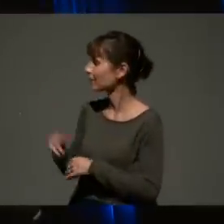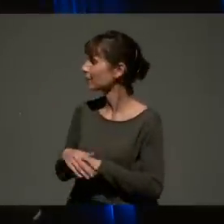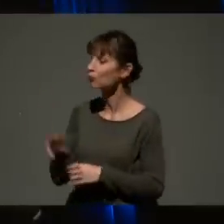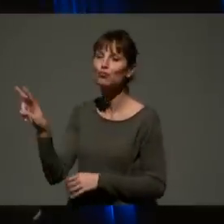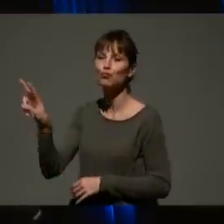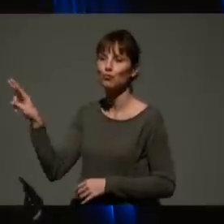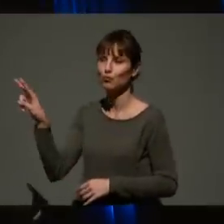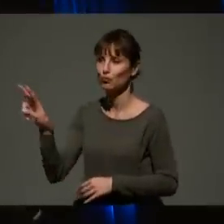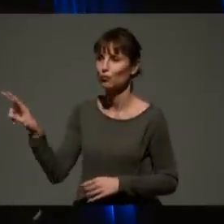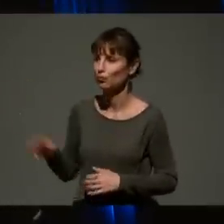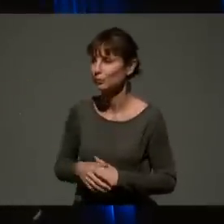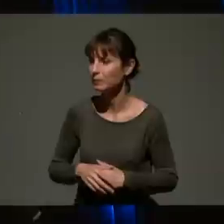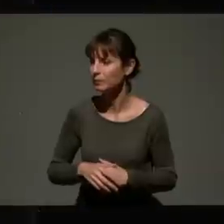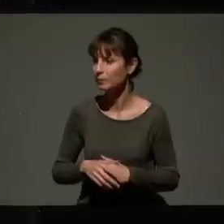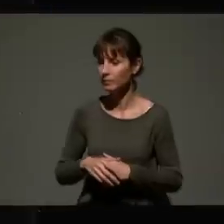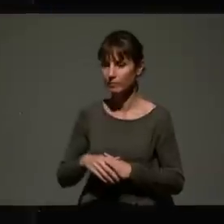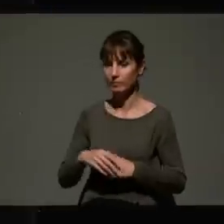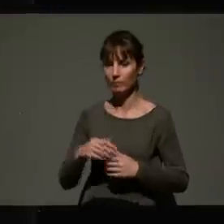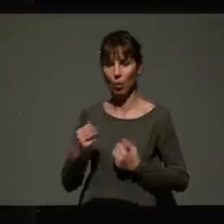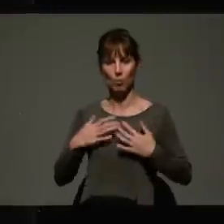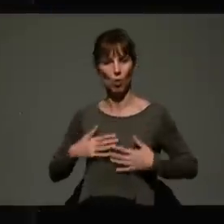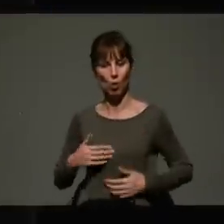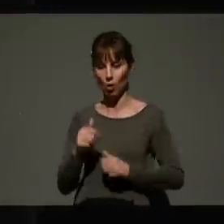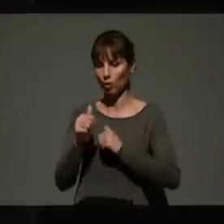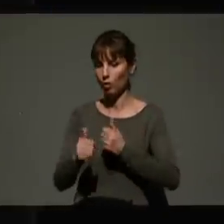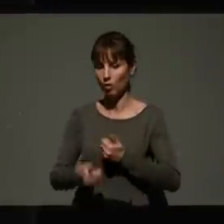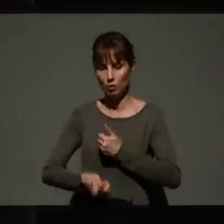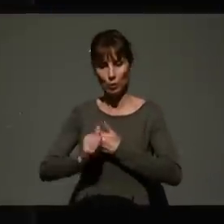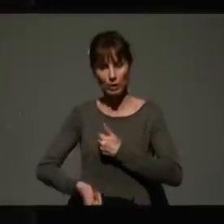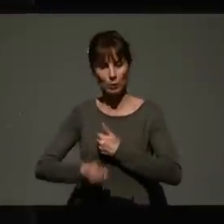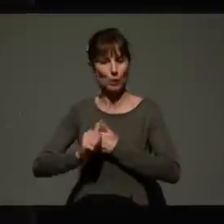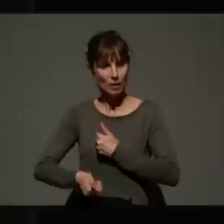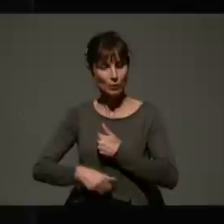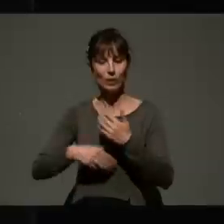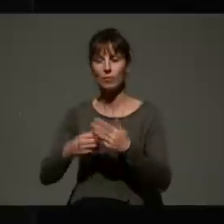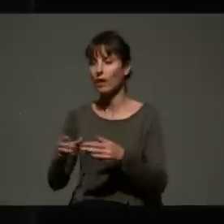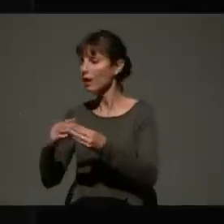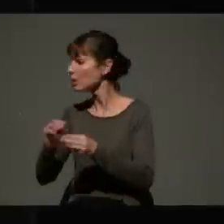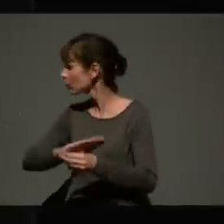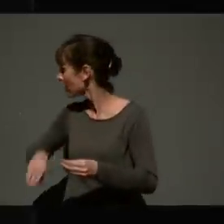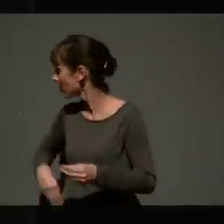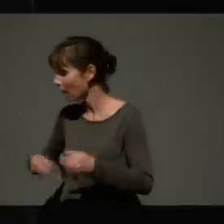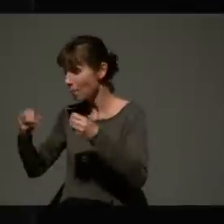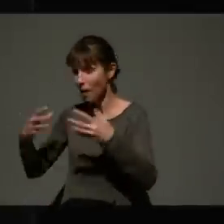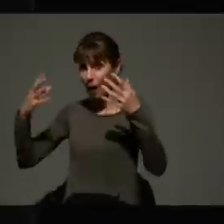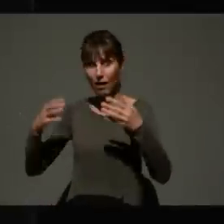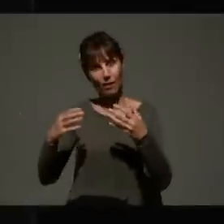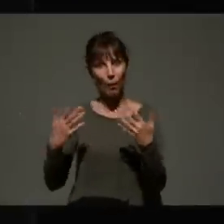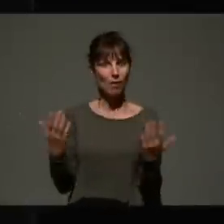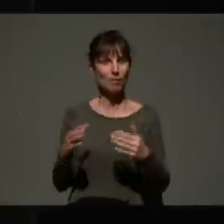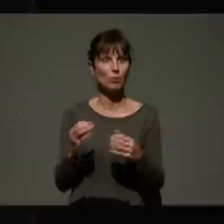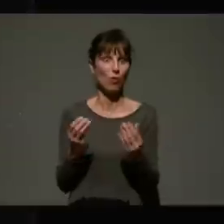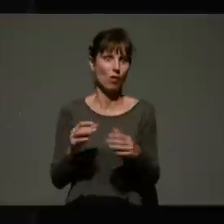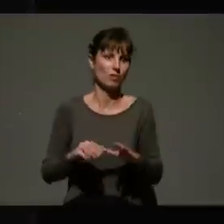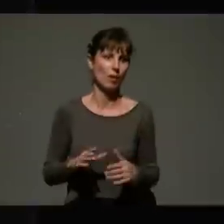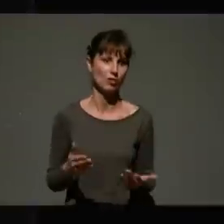fort considéré qu'il veut bien suivre machinalement le cours des choses sans faire d'histoire. Et il ajoute, le miracle est que le plus souvent, ça marche. Et